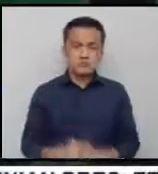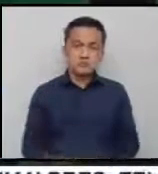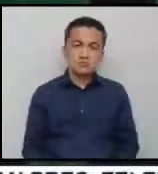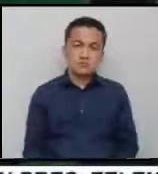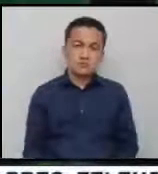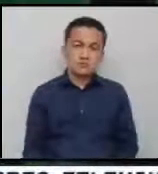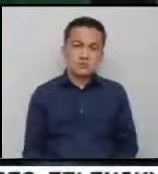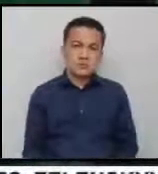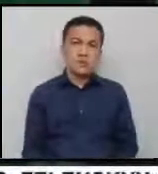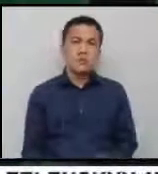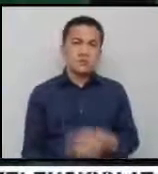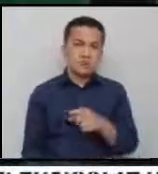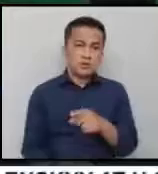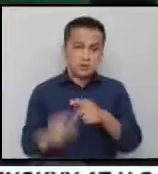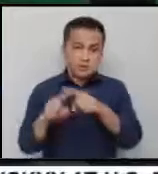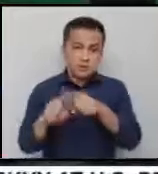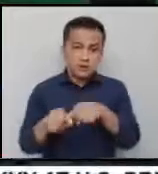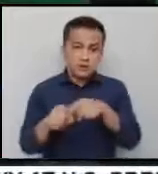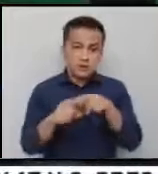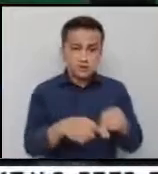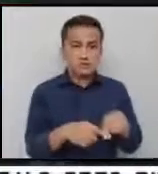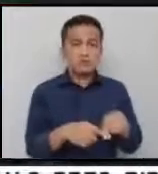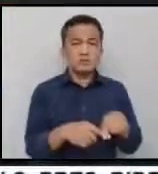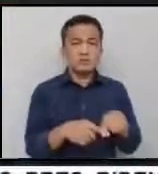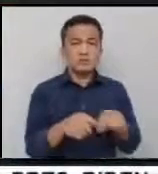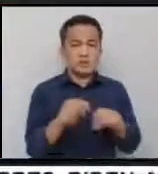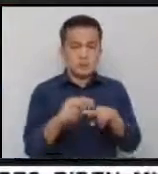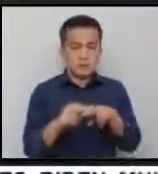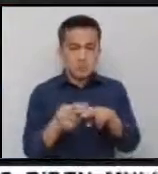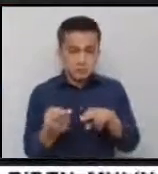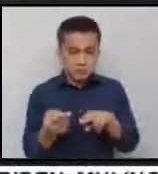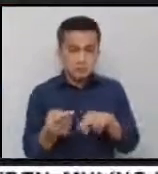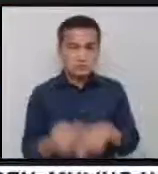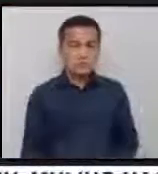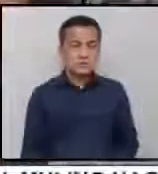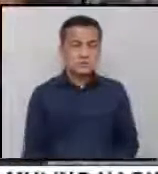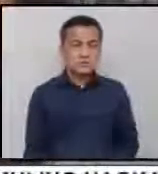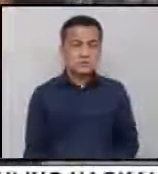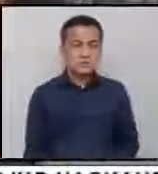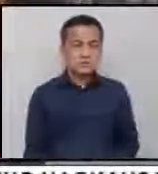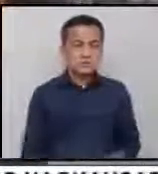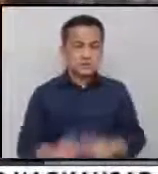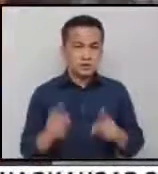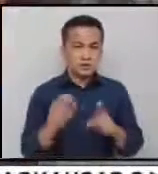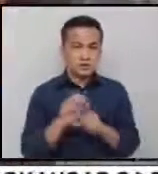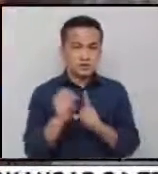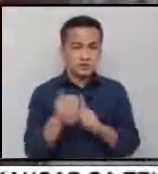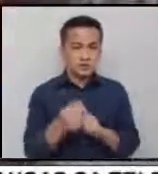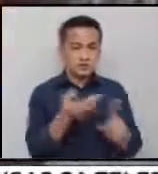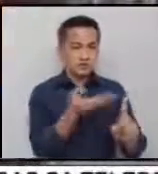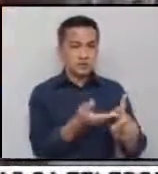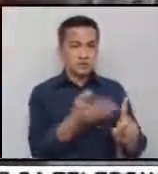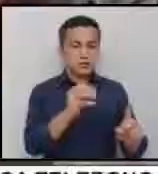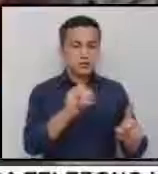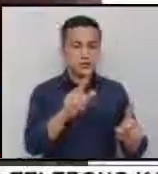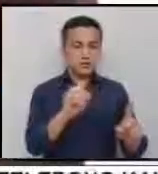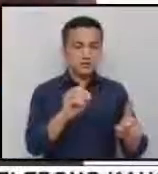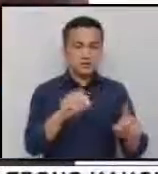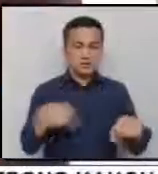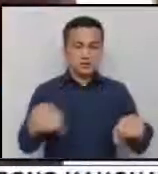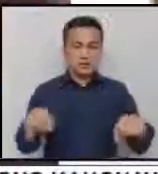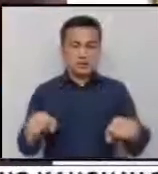Doon lang kami maasa sa mga may mga discount ganun. Pero iba naman ang sitwasyon ni Marlon Falla na driver ng motorcycle